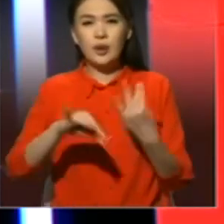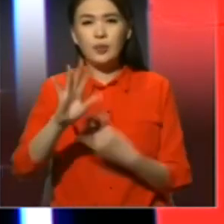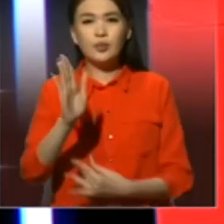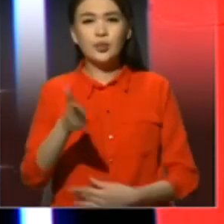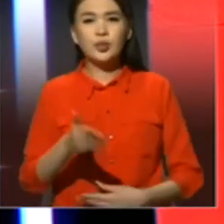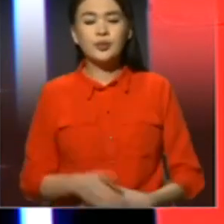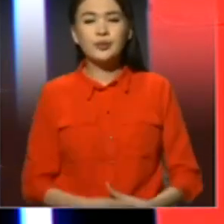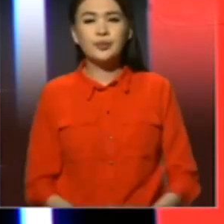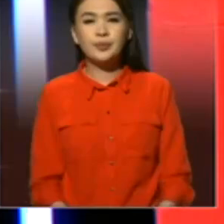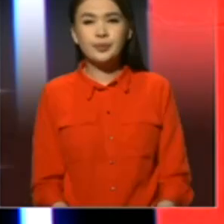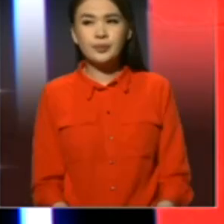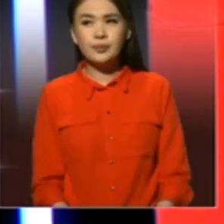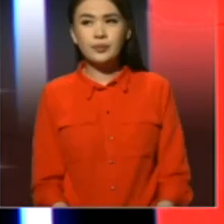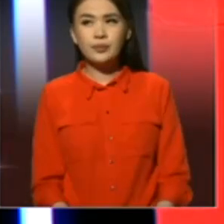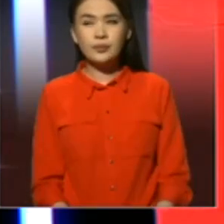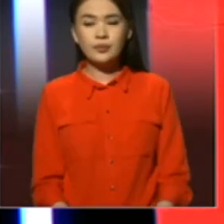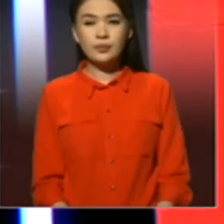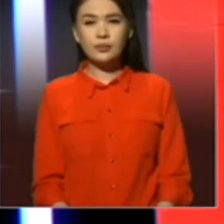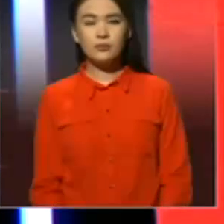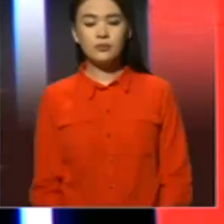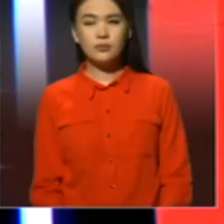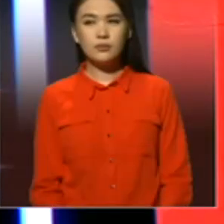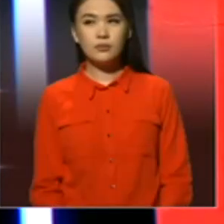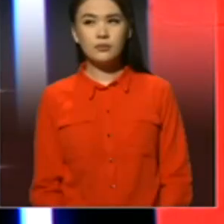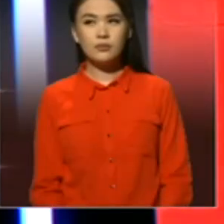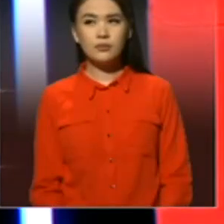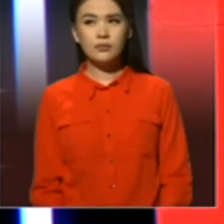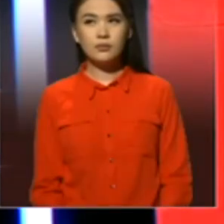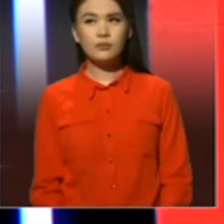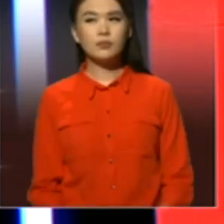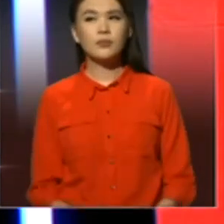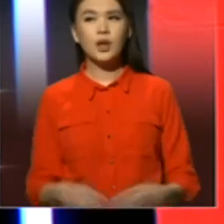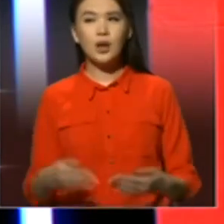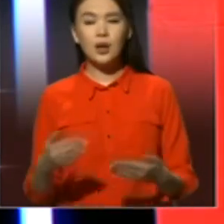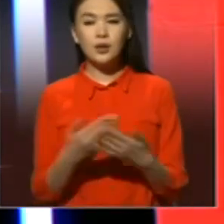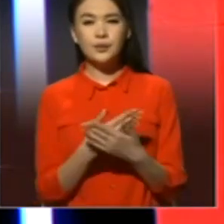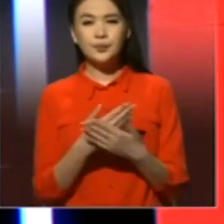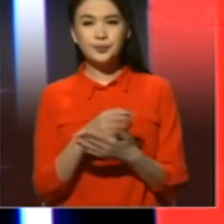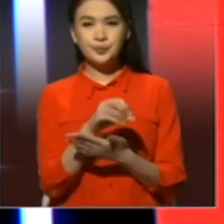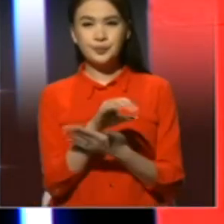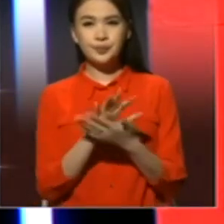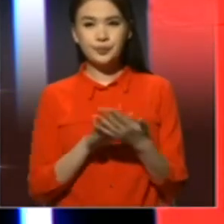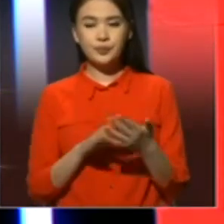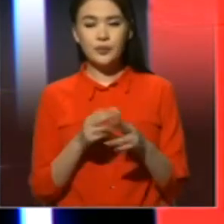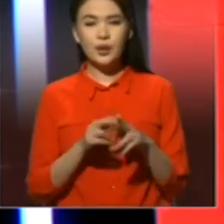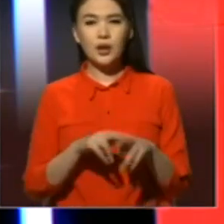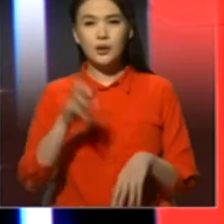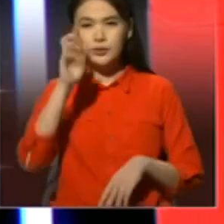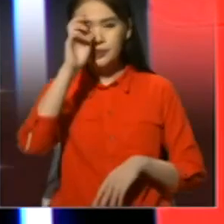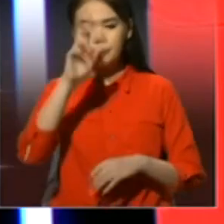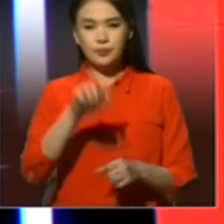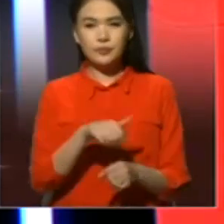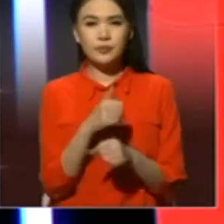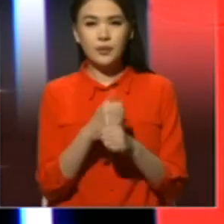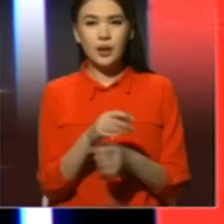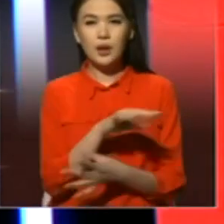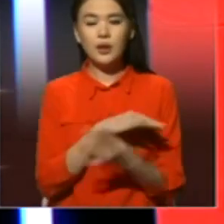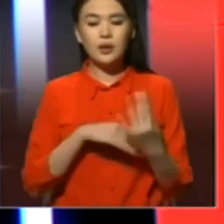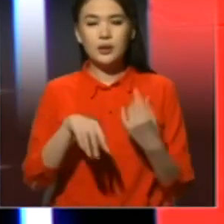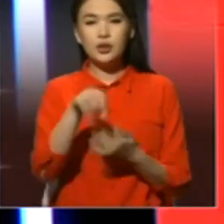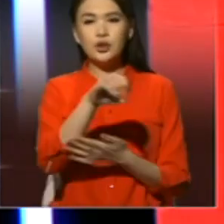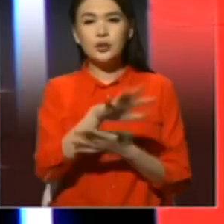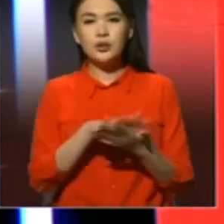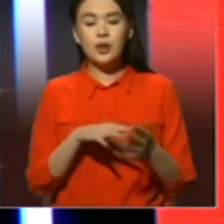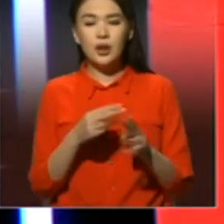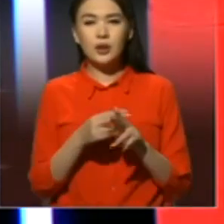айтатын. Үзілістен кейін ораламыз, қымбатты көрермен. Біз тікелей эфирдеміз, қымбатты көрермен. Еліміздің басты саяси бағдарламасын әрі қарай жалғастырсақ,